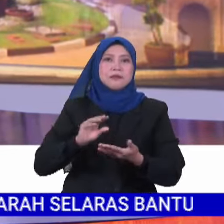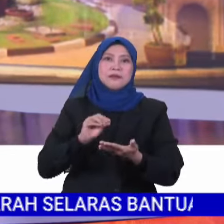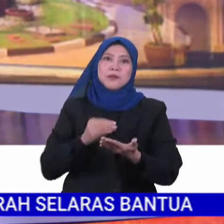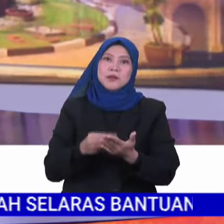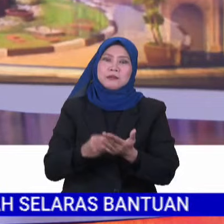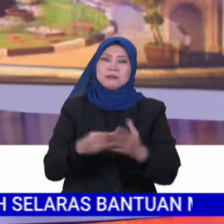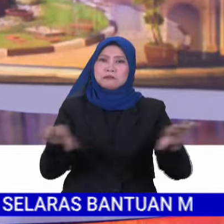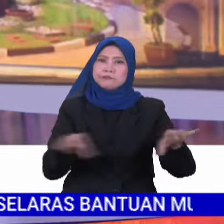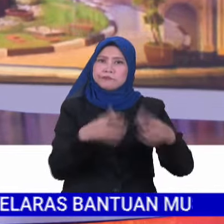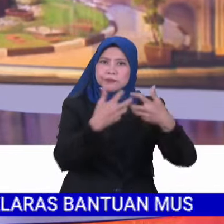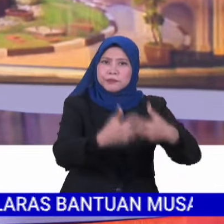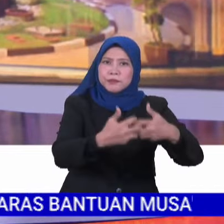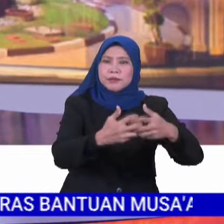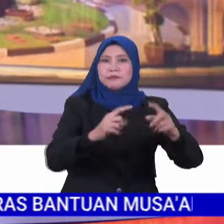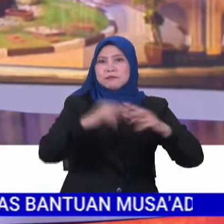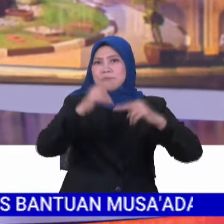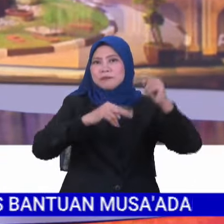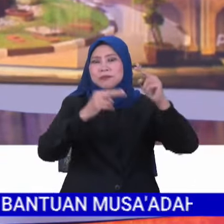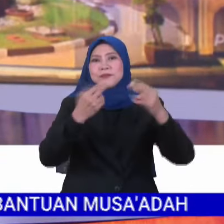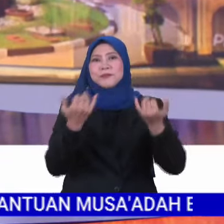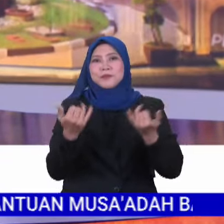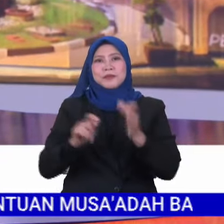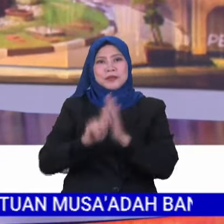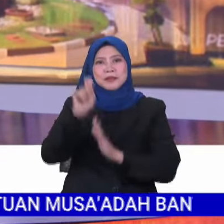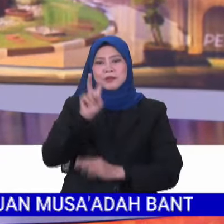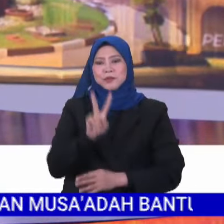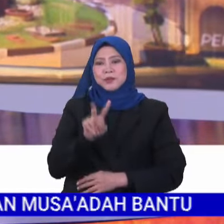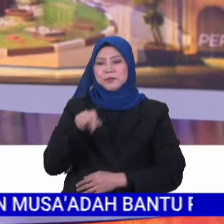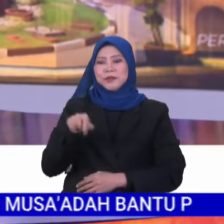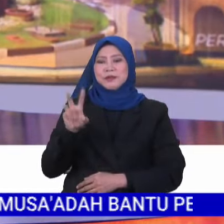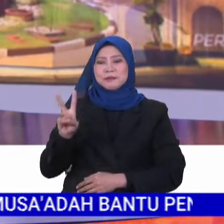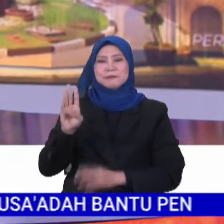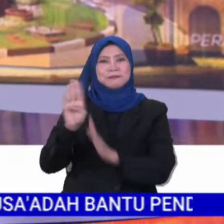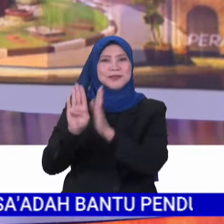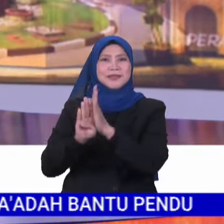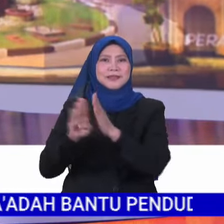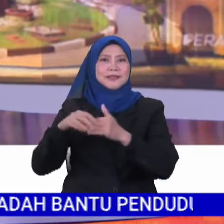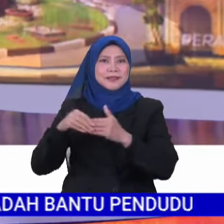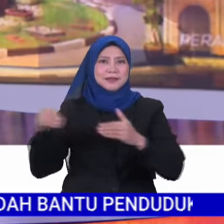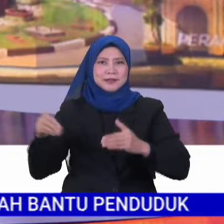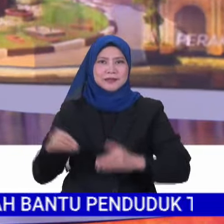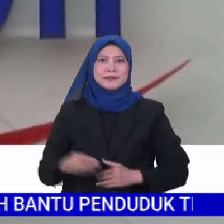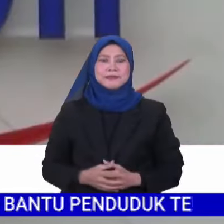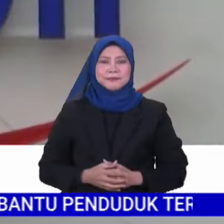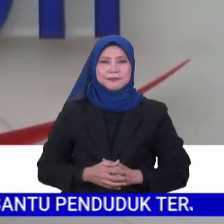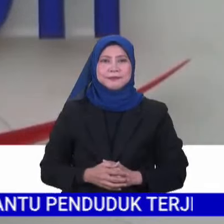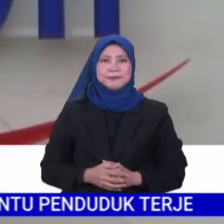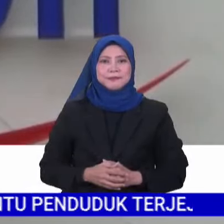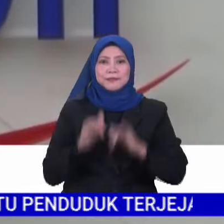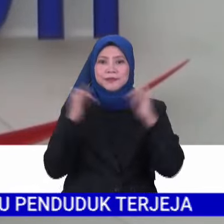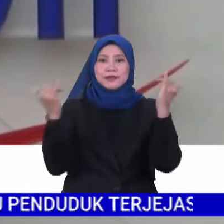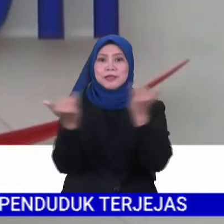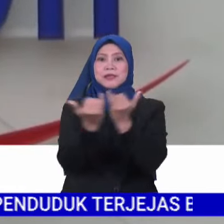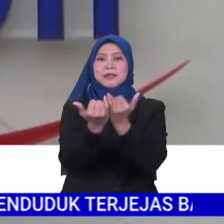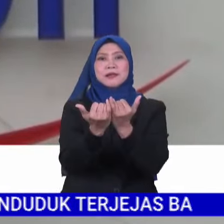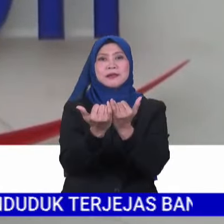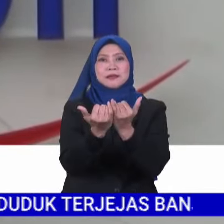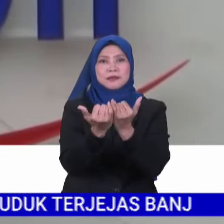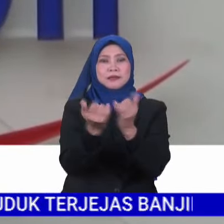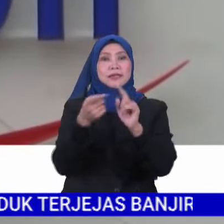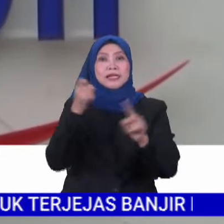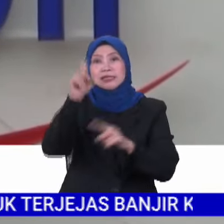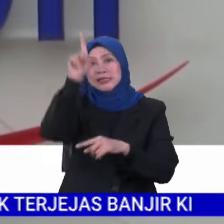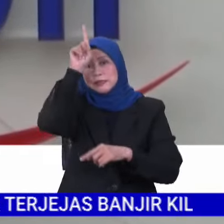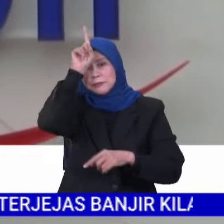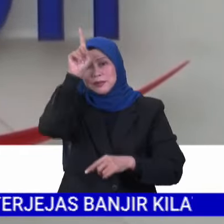sektor pembuatan mencatat pelaburan tertinggi sebanyak 26 bilineage Serikat semikonduktor